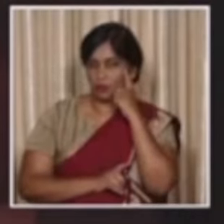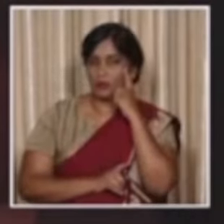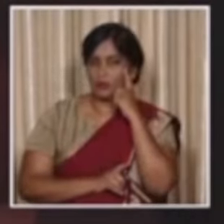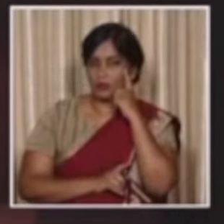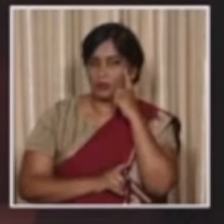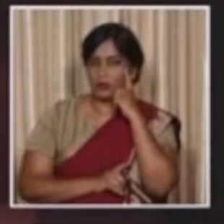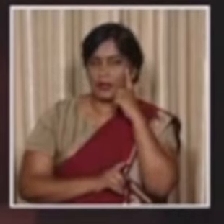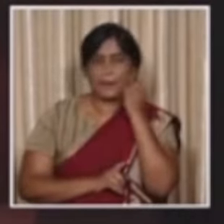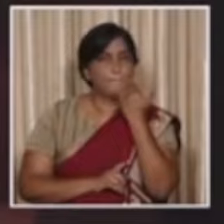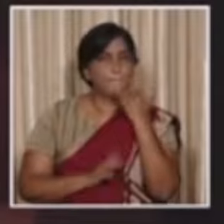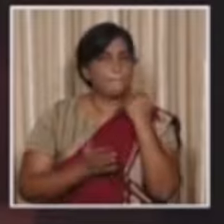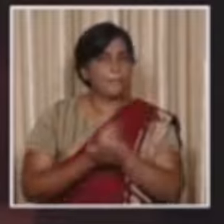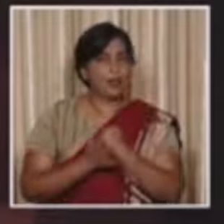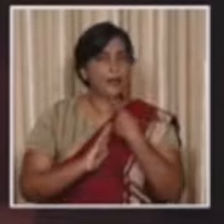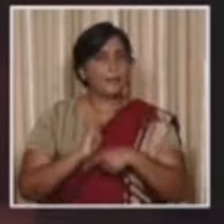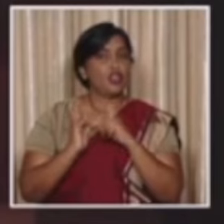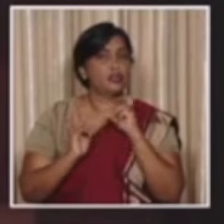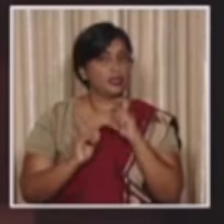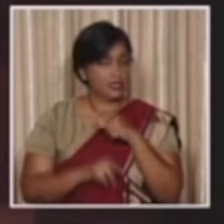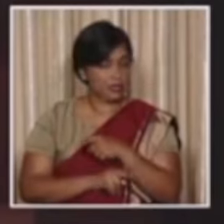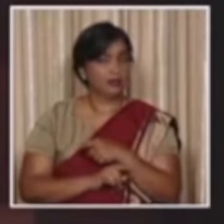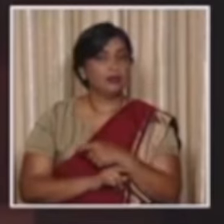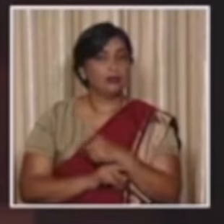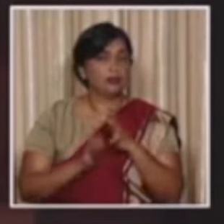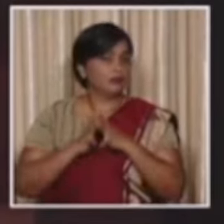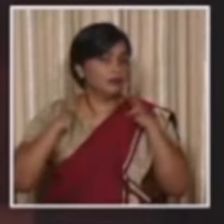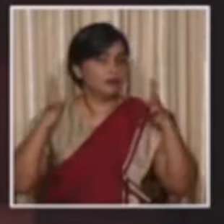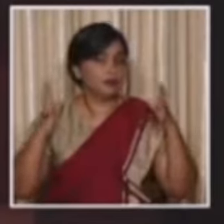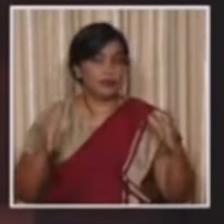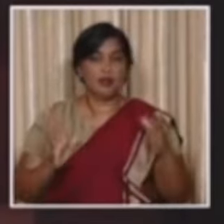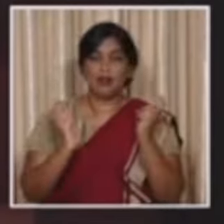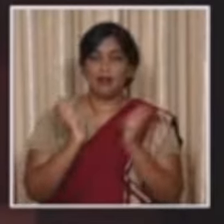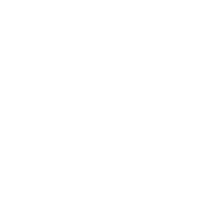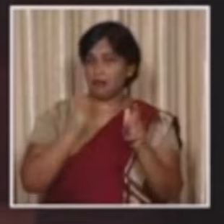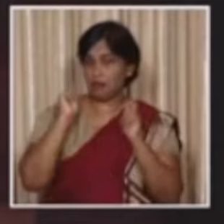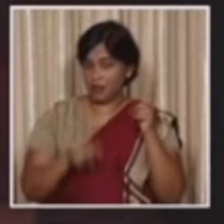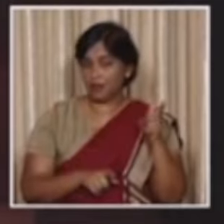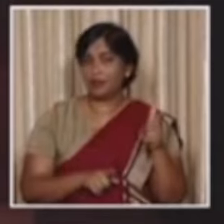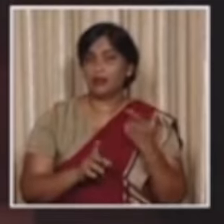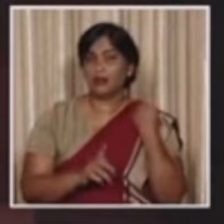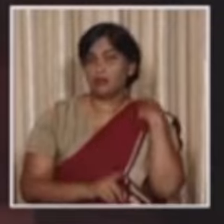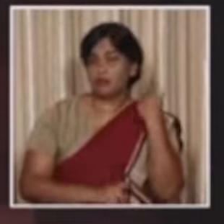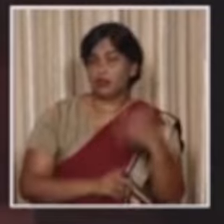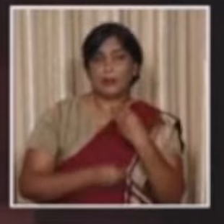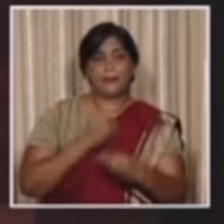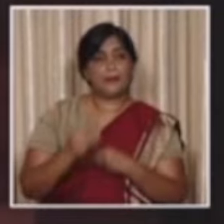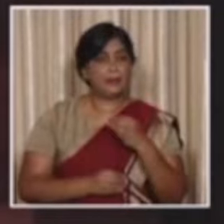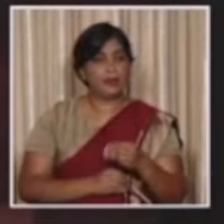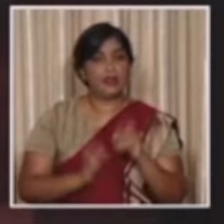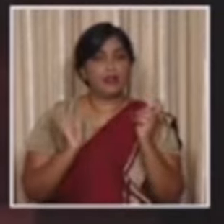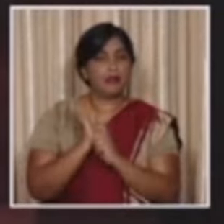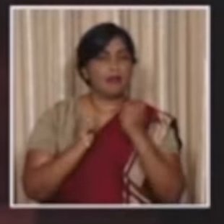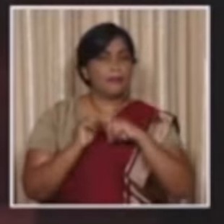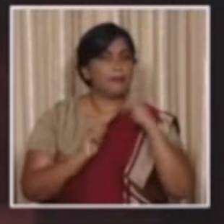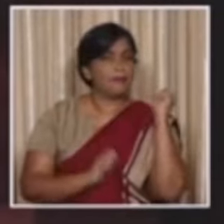දැන් පීපල්ස් බැංක් එකයි බැංක් ඔෆ් සිලොන් එකයි මහා පරිමාණයේ ණය ලබා දුන්නු කෝටිපති ව්‍යාපාරිකයෝ ණය ගෙවන්නේ